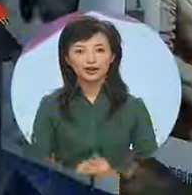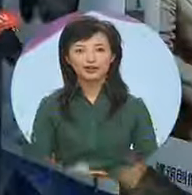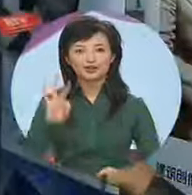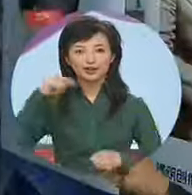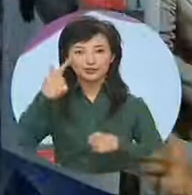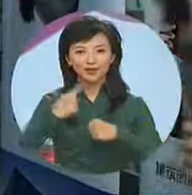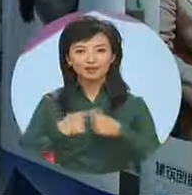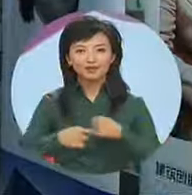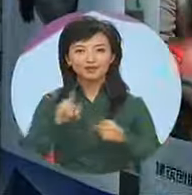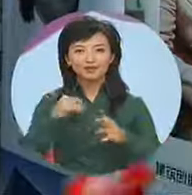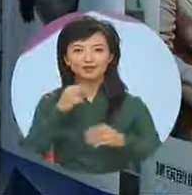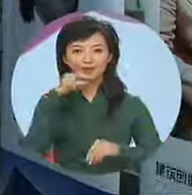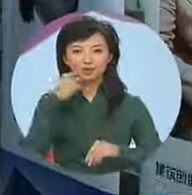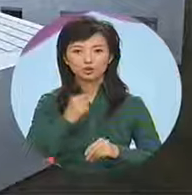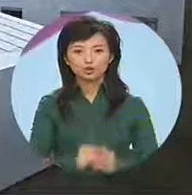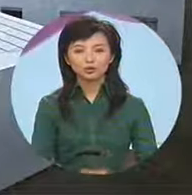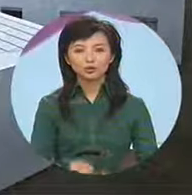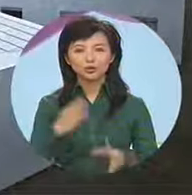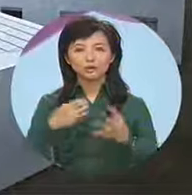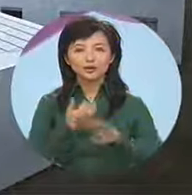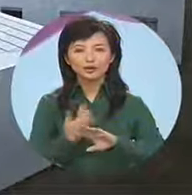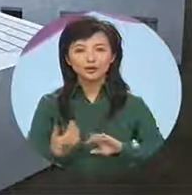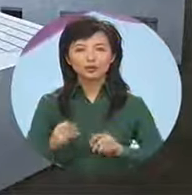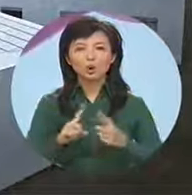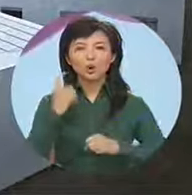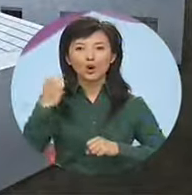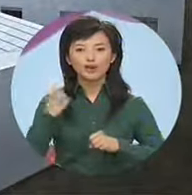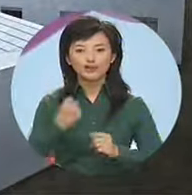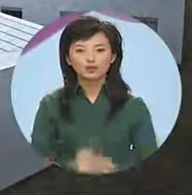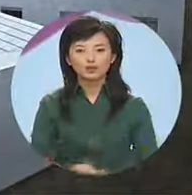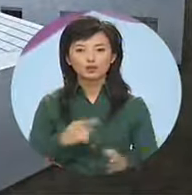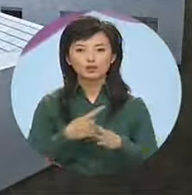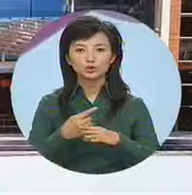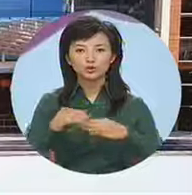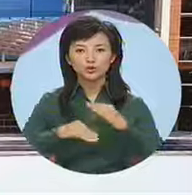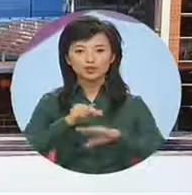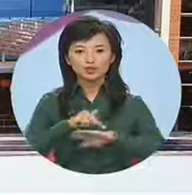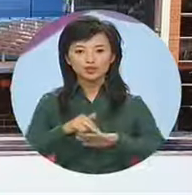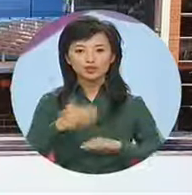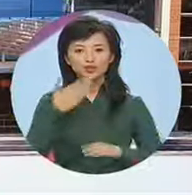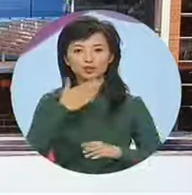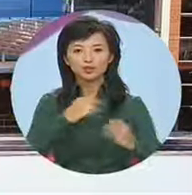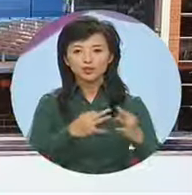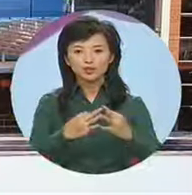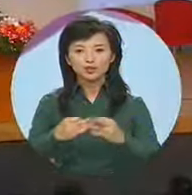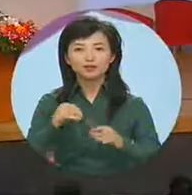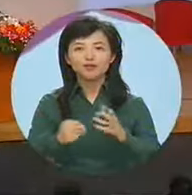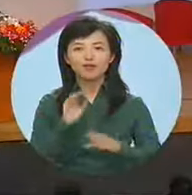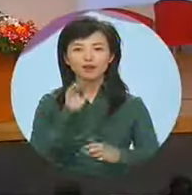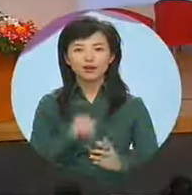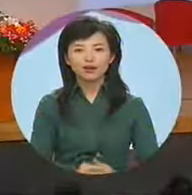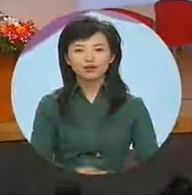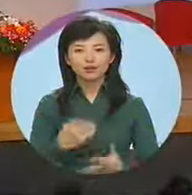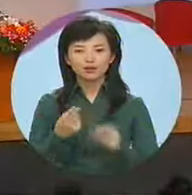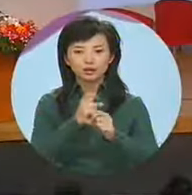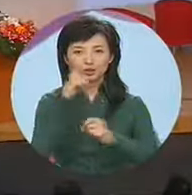岁的叶一千在侃侃而谈中仍不时表现出的活力和激情透射出建筑设计界青春群体对创新的渴望本次获